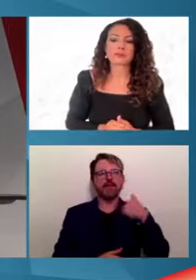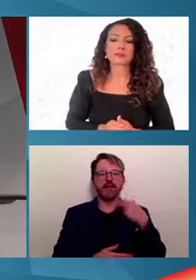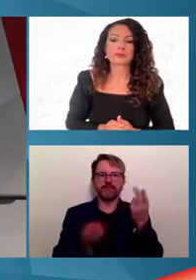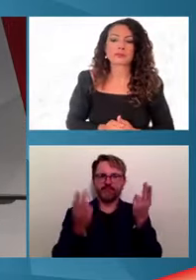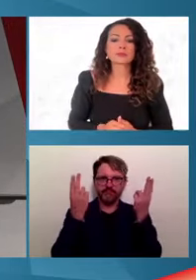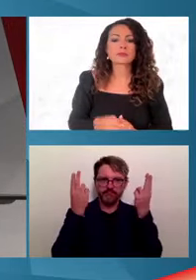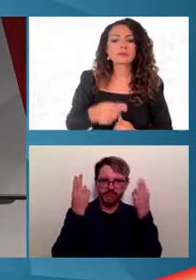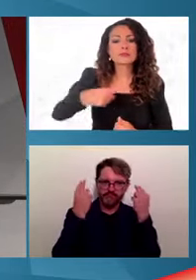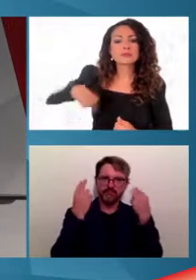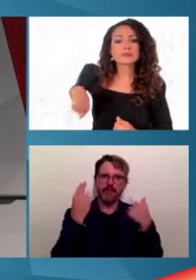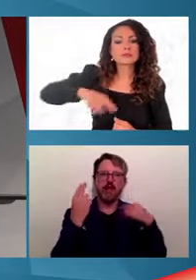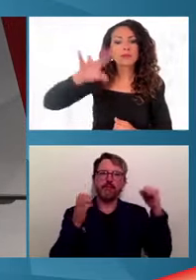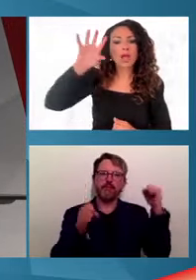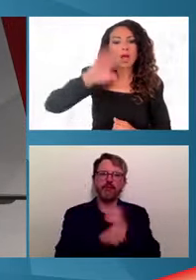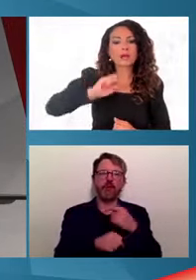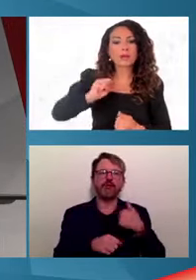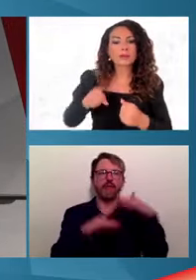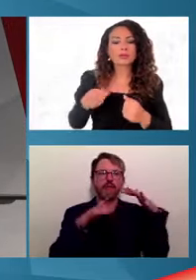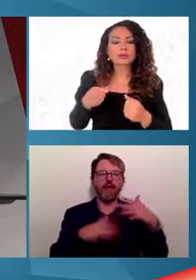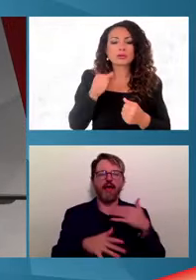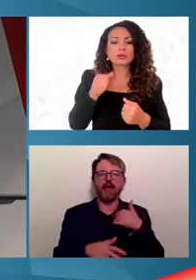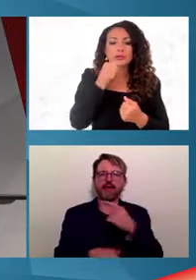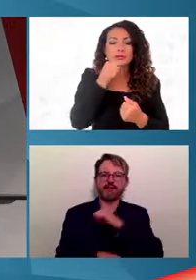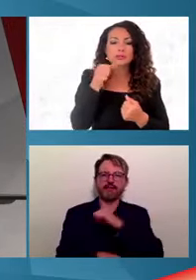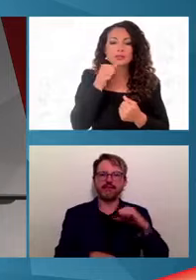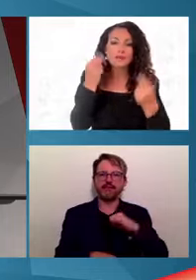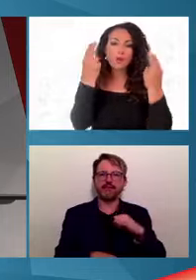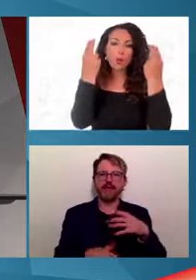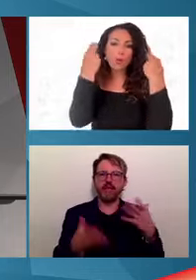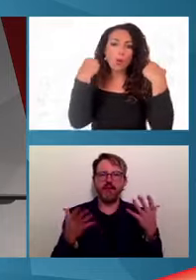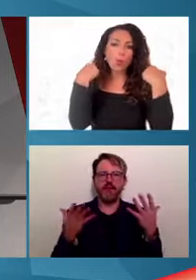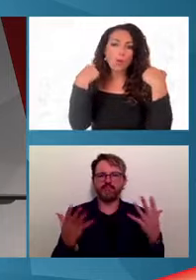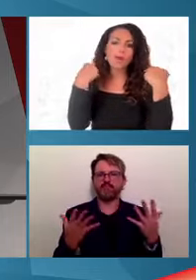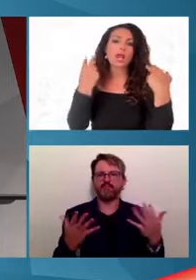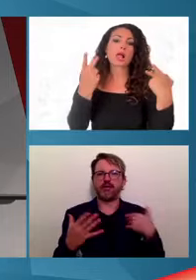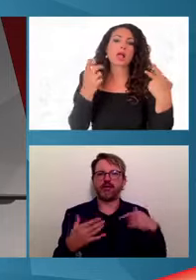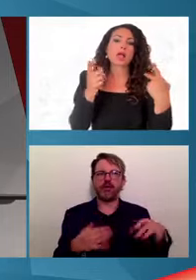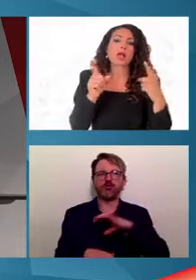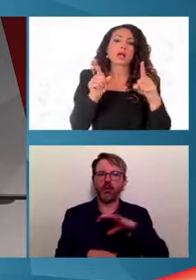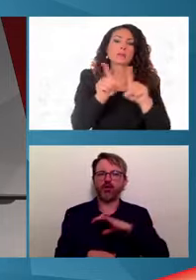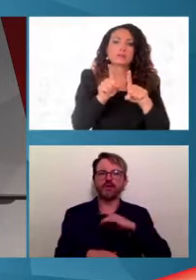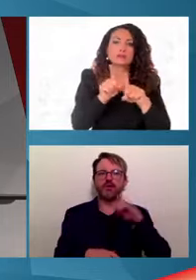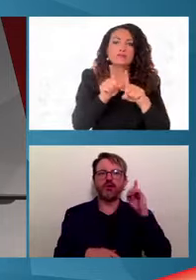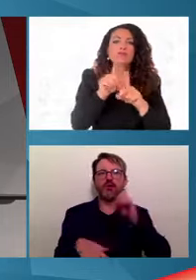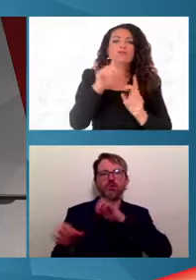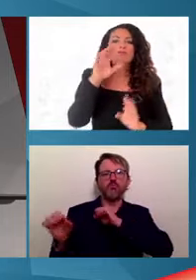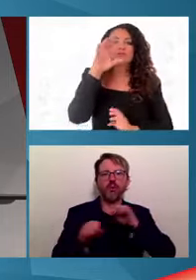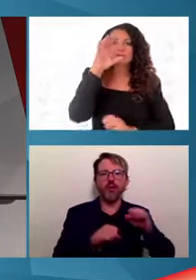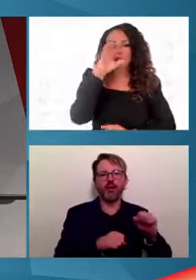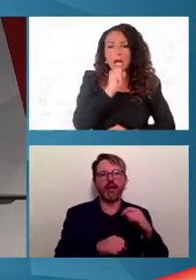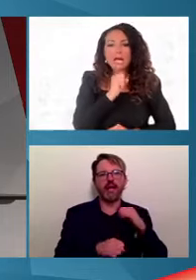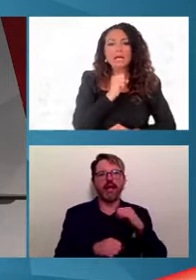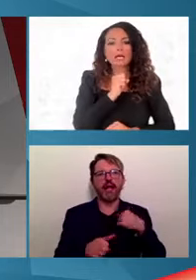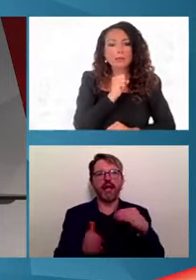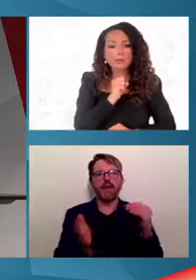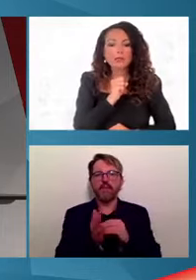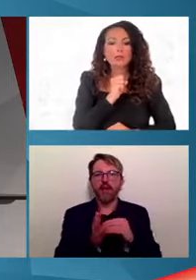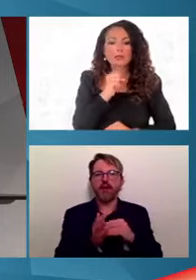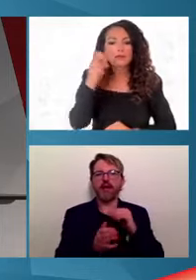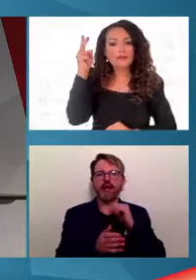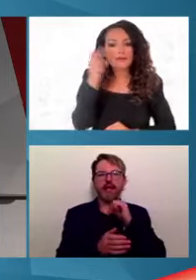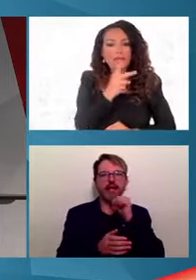Hand in diesem Land. Wir haben so viele Chancen und Möglichkeiten. Wir haben keine Notwendigkeit zum Lärmen, wir haben nur